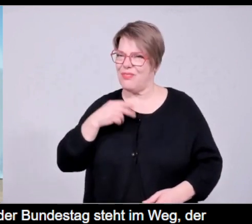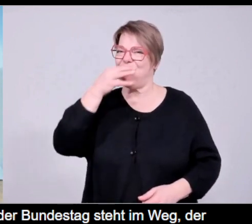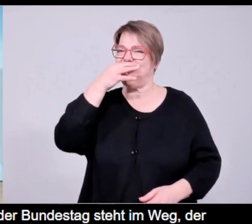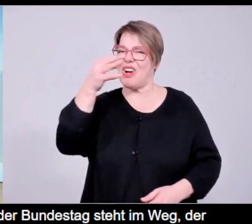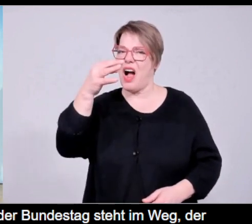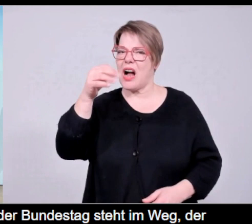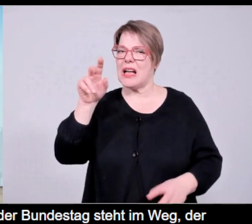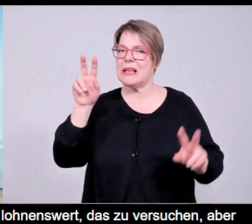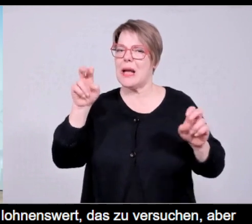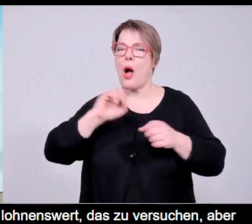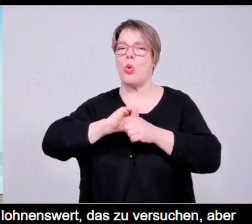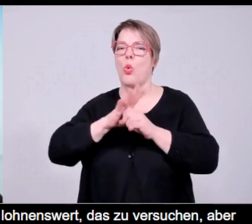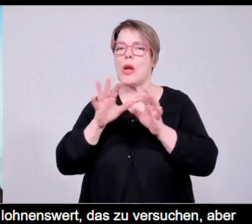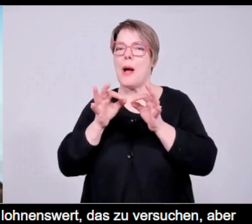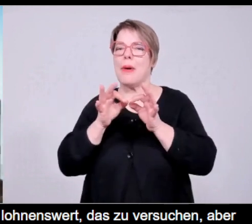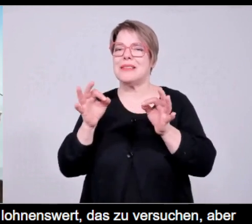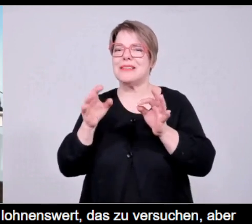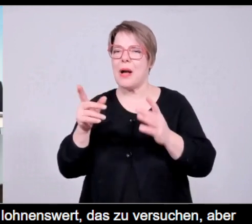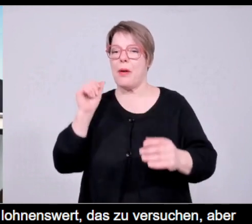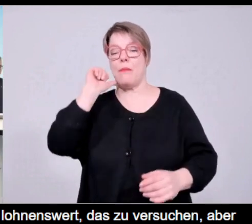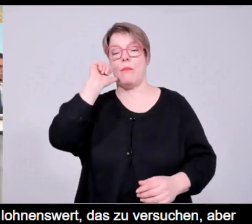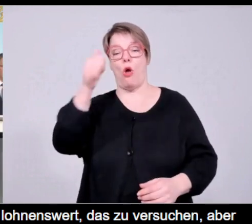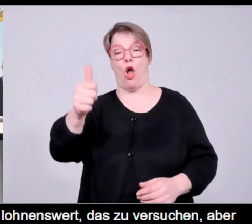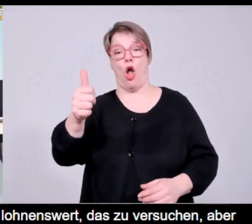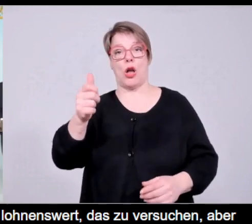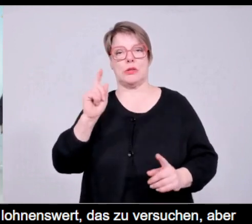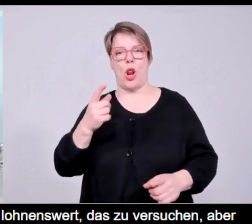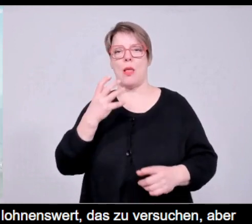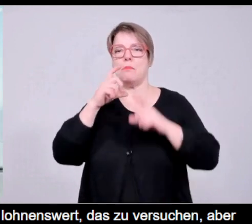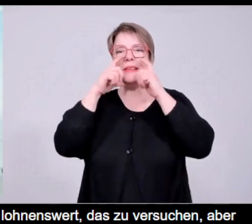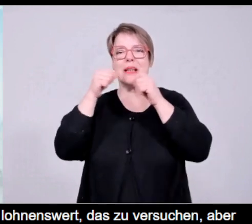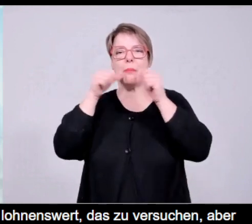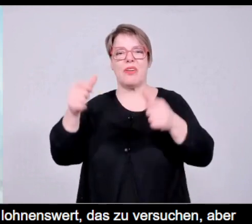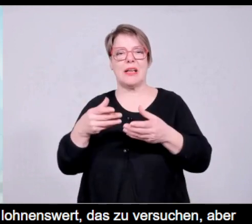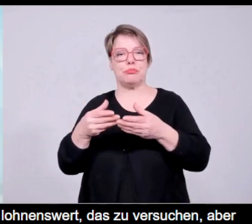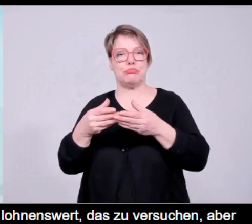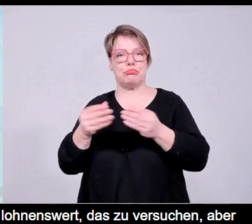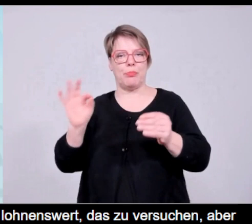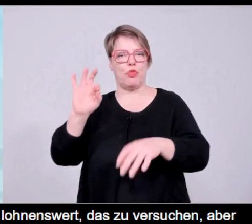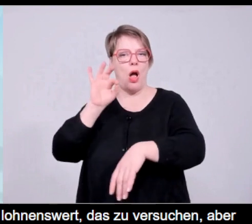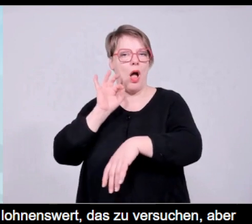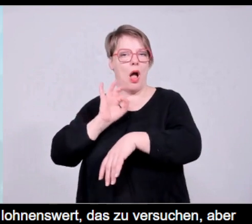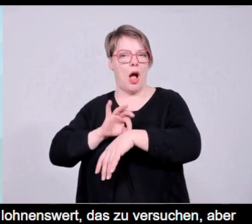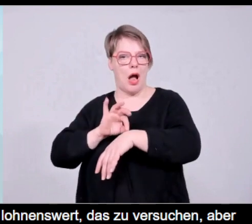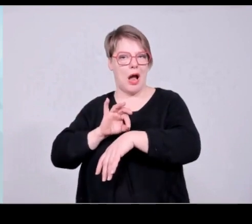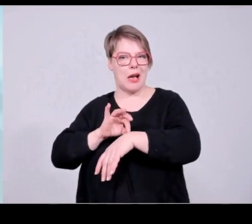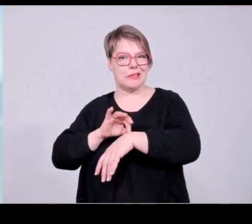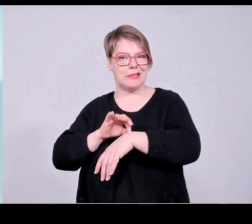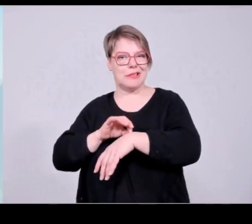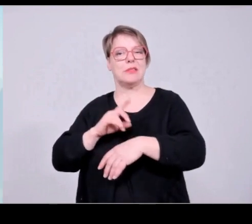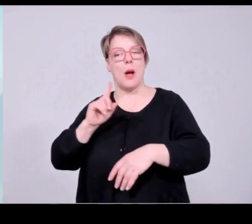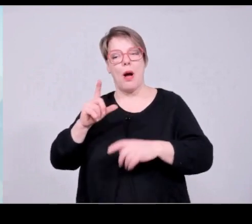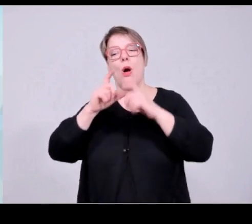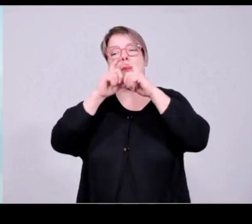den Bundesminister gestern wieder aufgefordert, in der Gesundheitsministerkonferenz das nicht bis zum 7.4. weiterlaufen zu lassen, sondern vorher auch